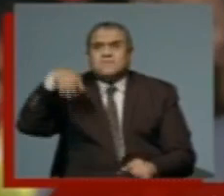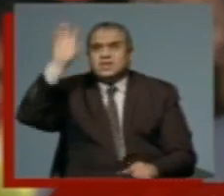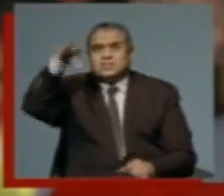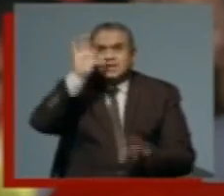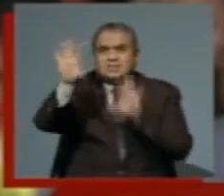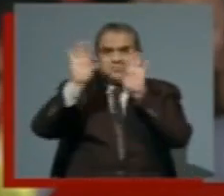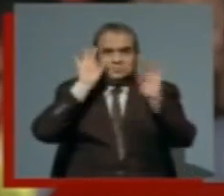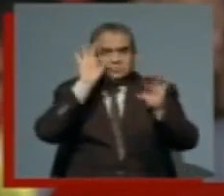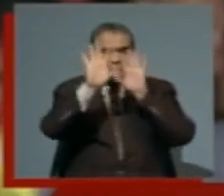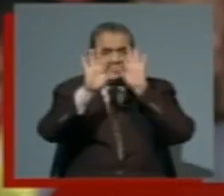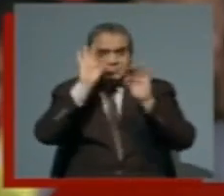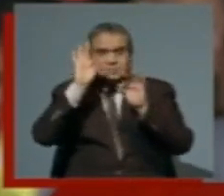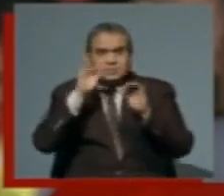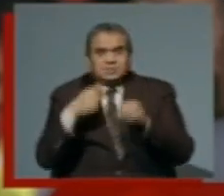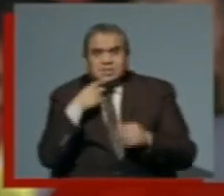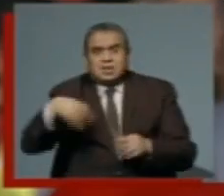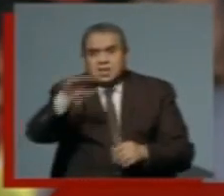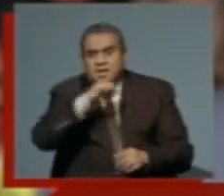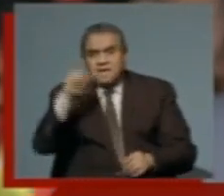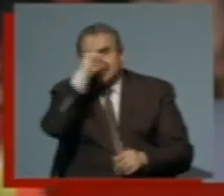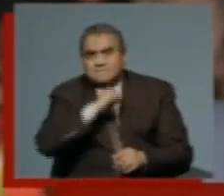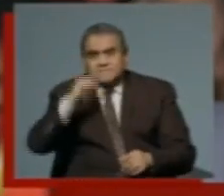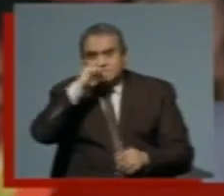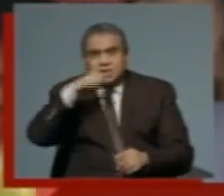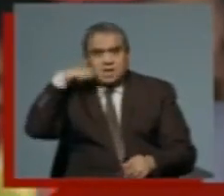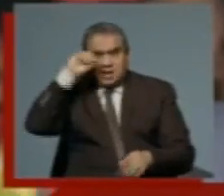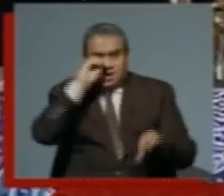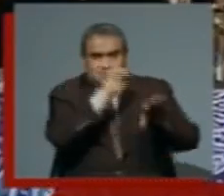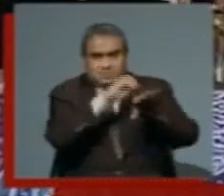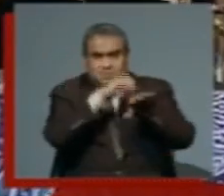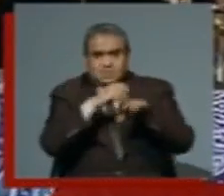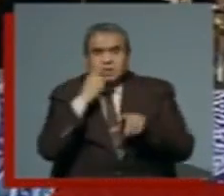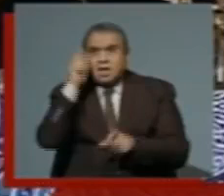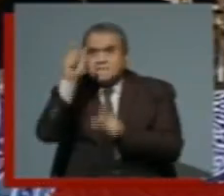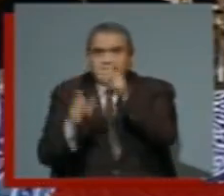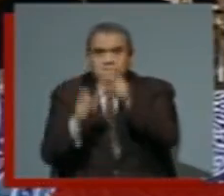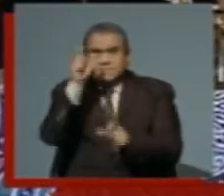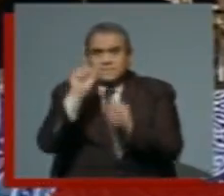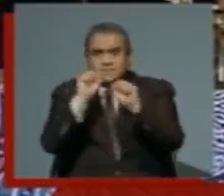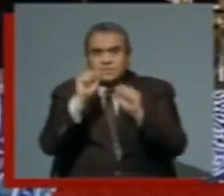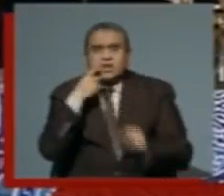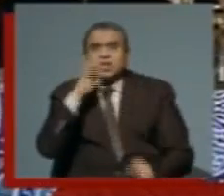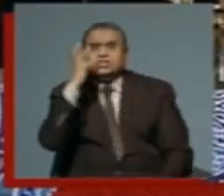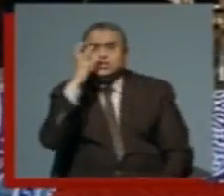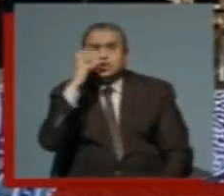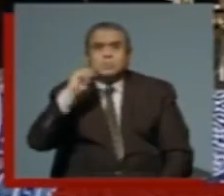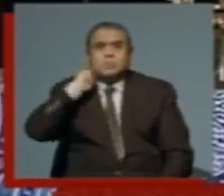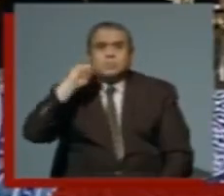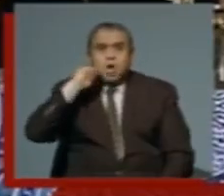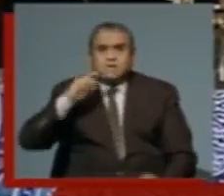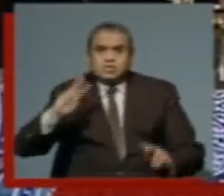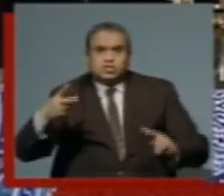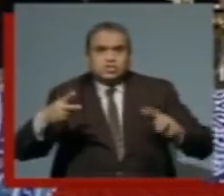الفرق اللي هتبقى معانا دلوقتي سياده الرئيس كل فرد فيها وكل شاب فيها من محافظه مختلفه